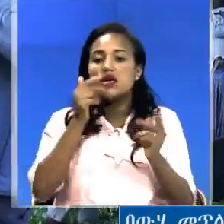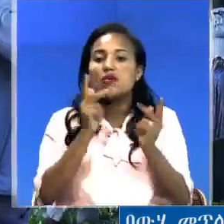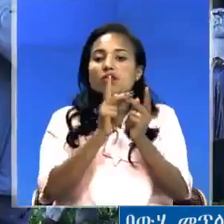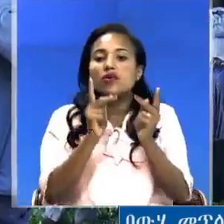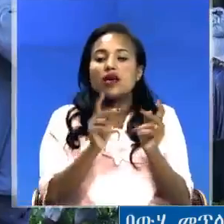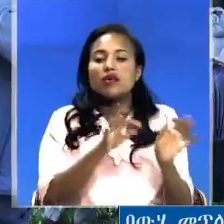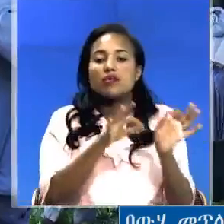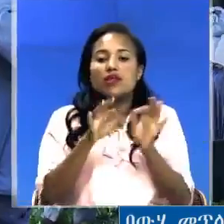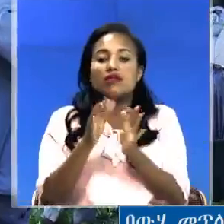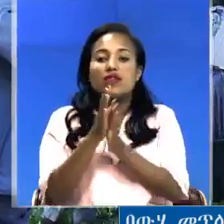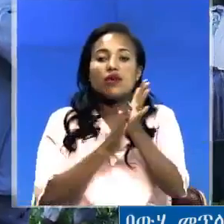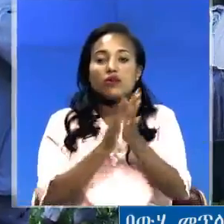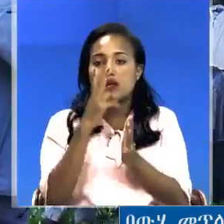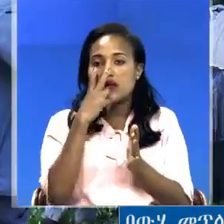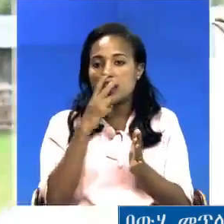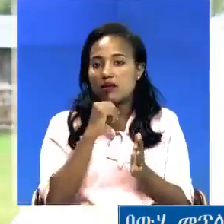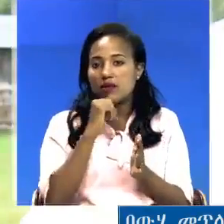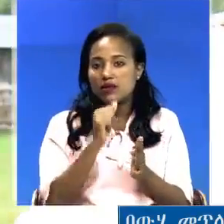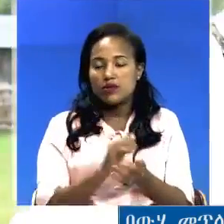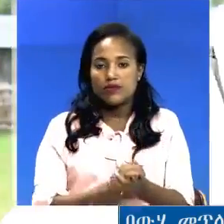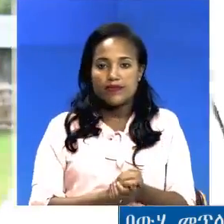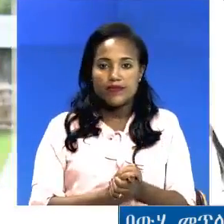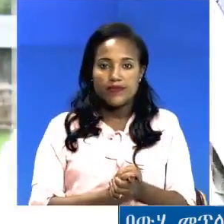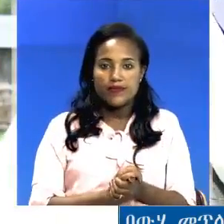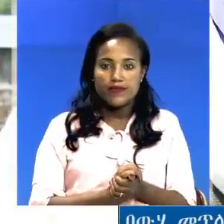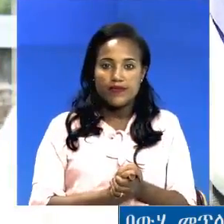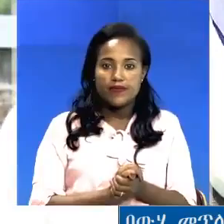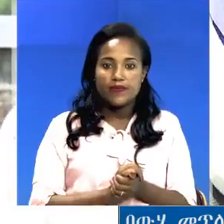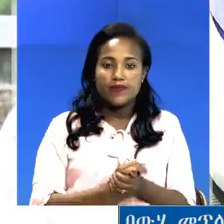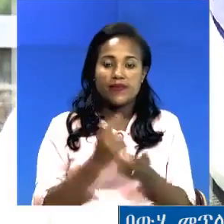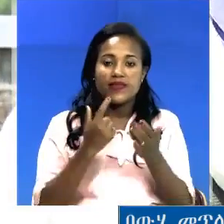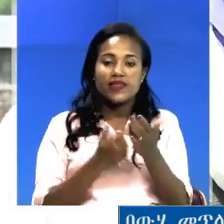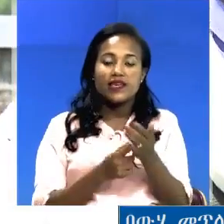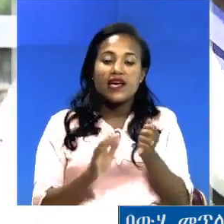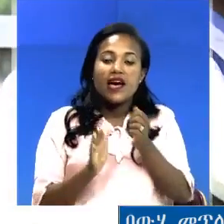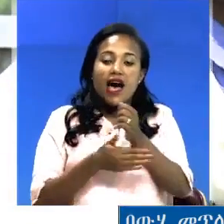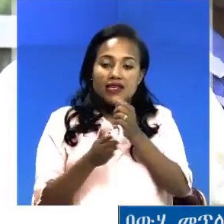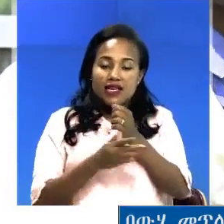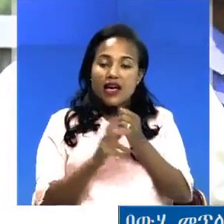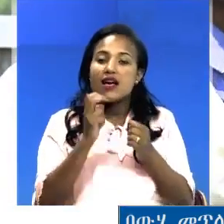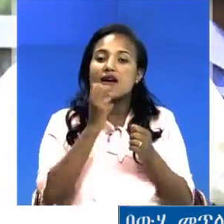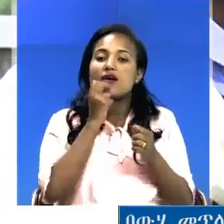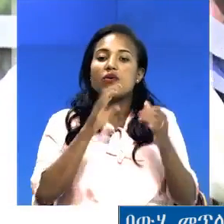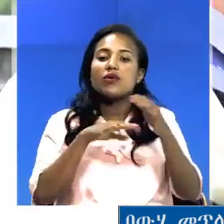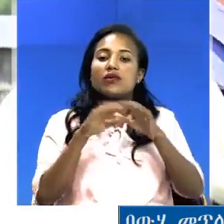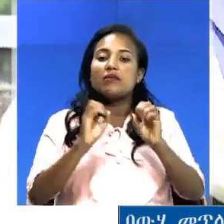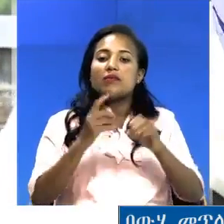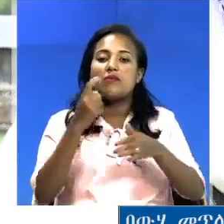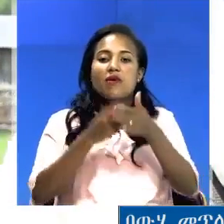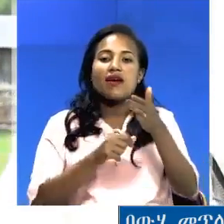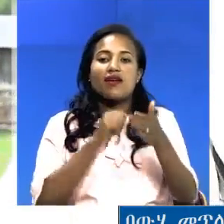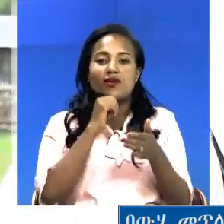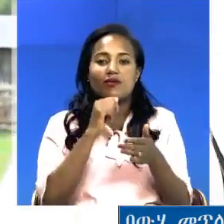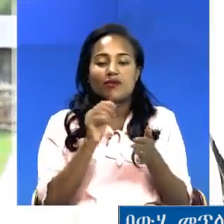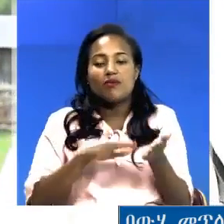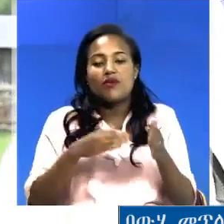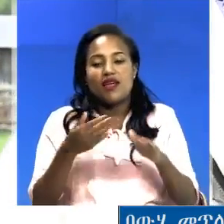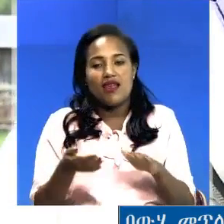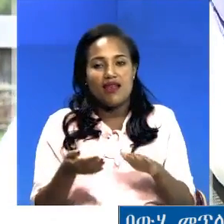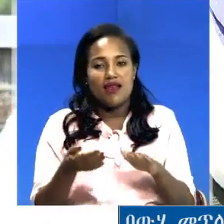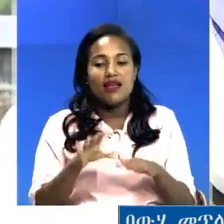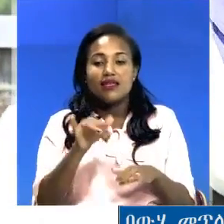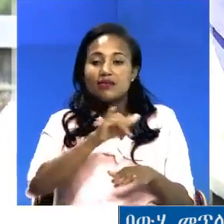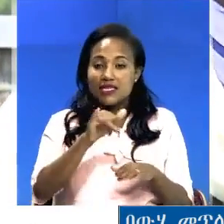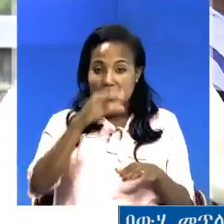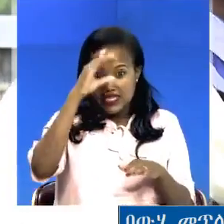ፍላጎት አይታይባቸውም። አሳው አጣማ ምን ወጣለው እና የኛ መቆ ምን መሰለ አሁን አሳ ደርቆ ታረጉ መሞት ነው። ሰውስ አሁን